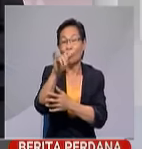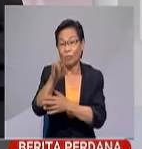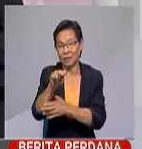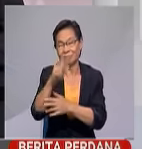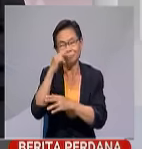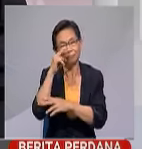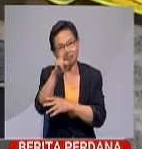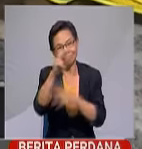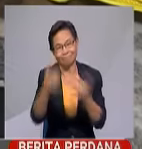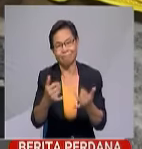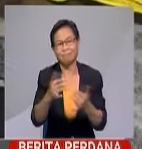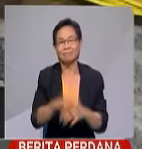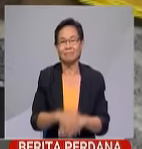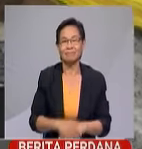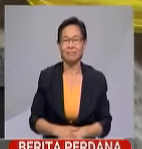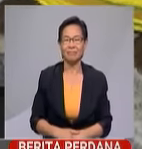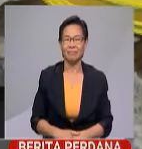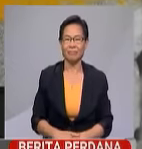Saksikan.